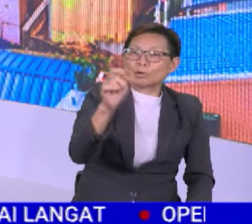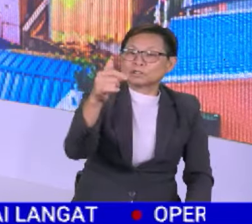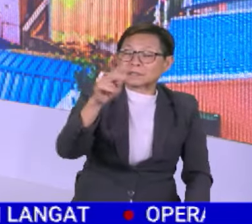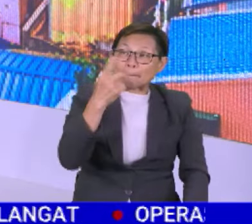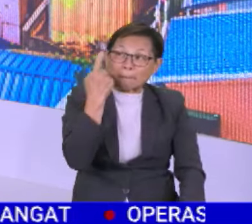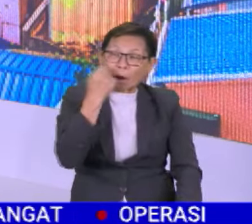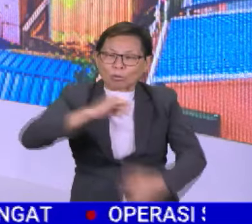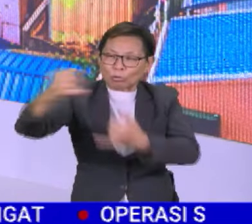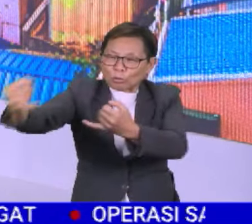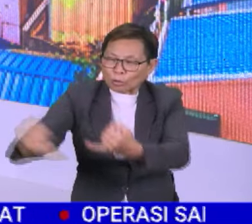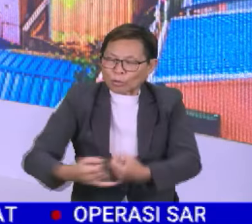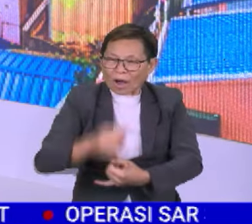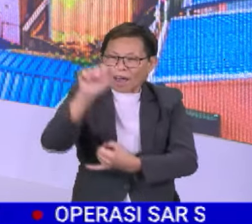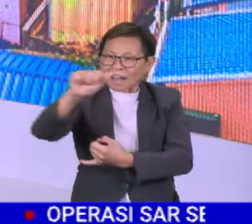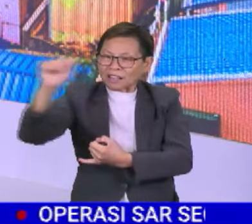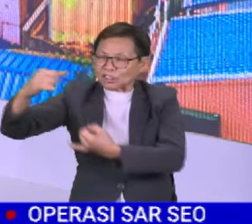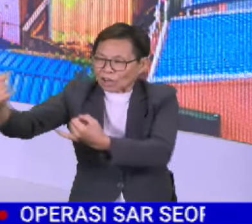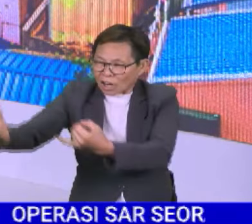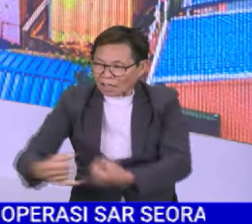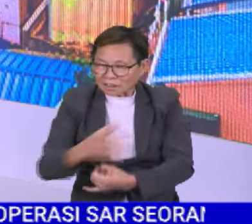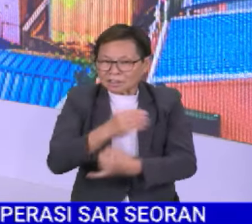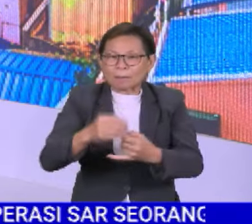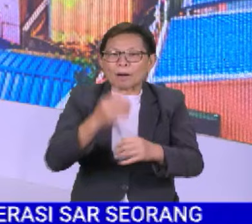atas undangan AirAsia